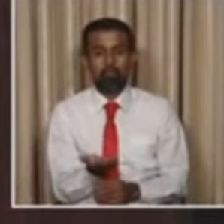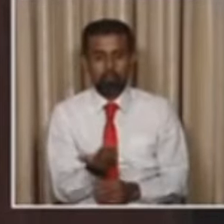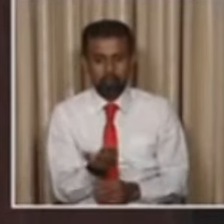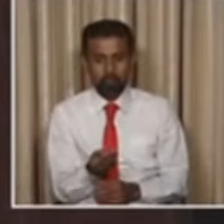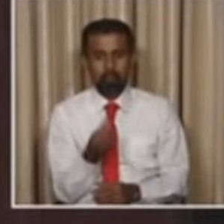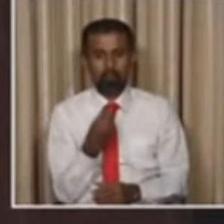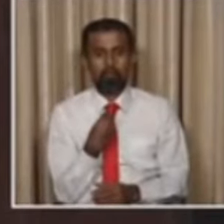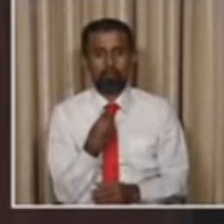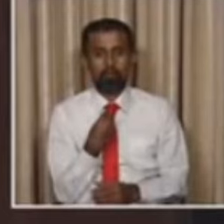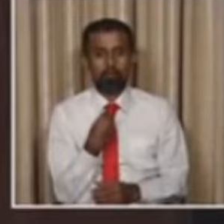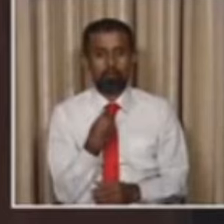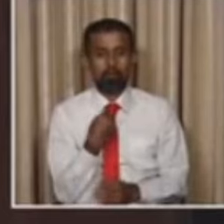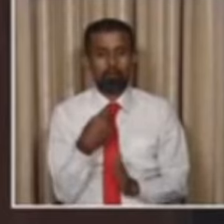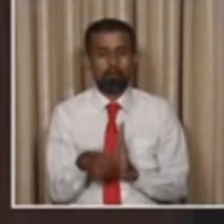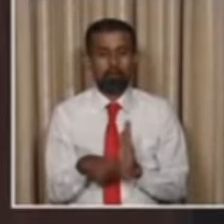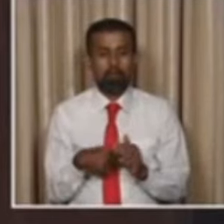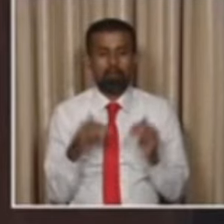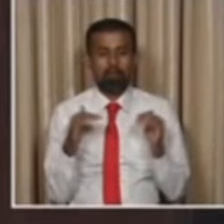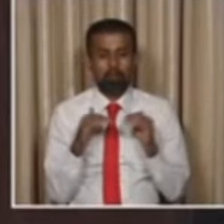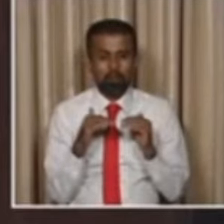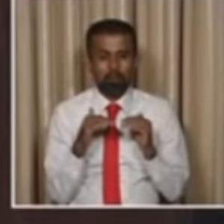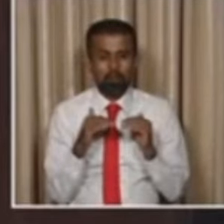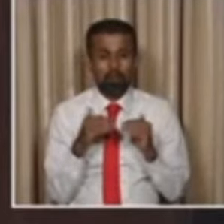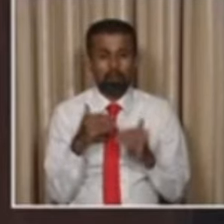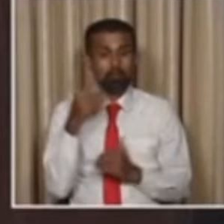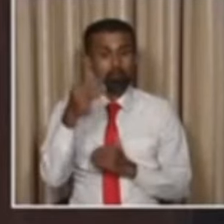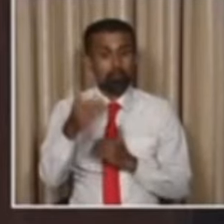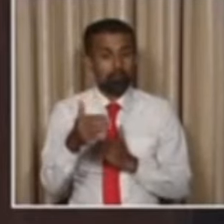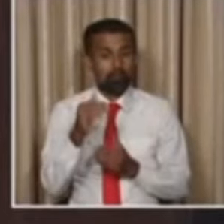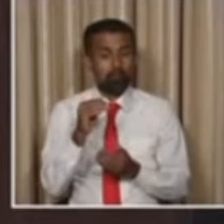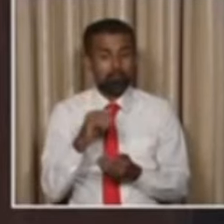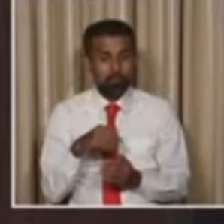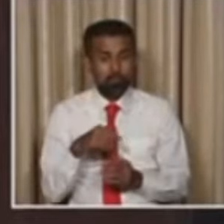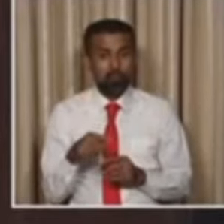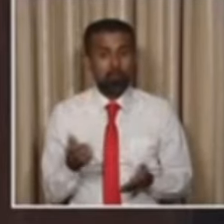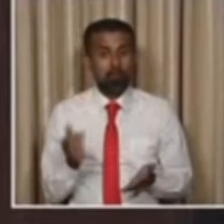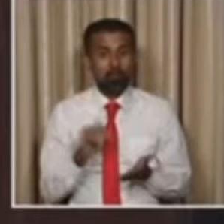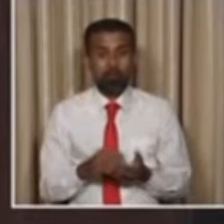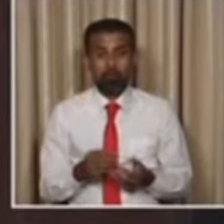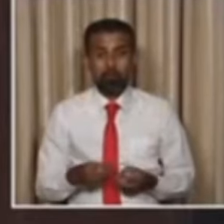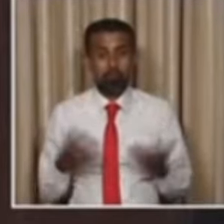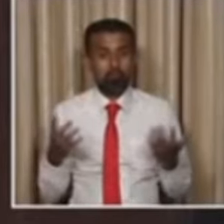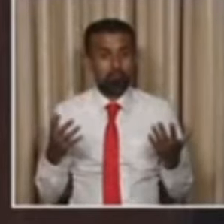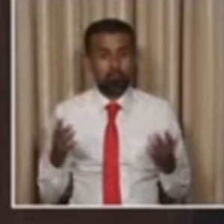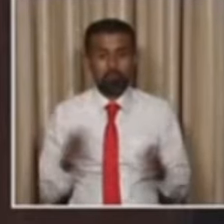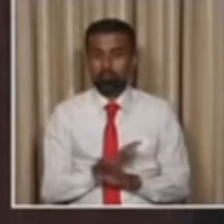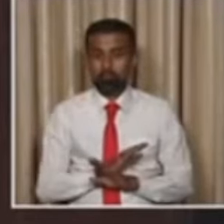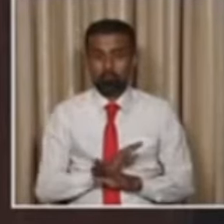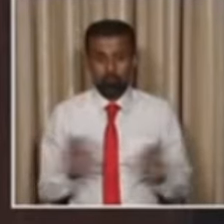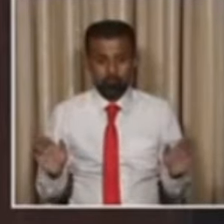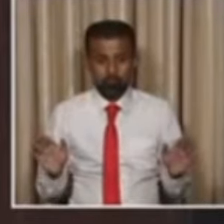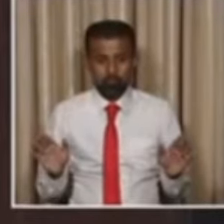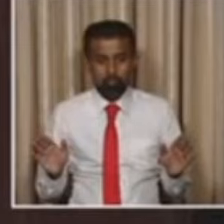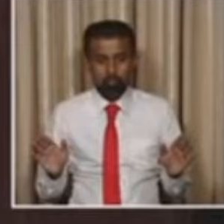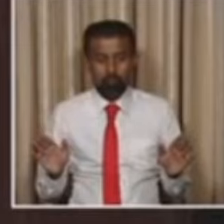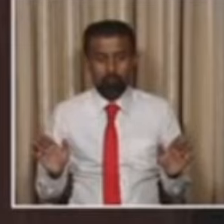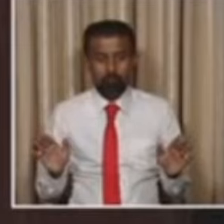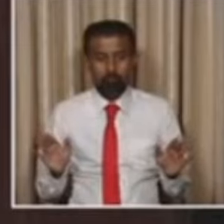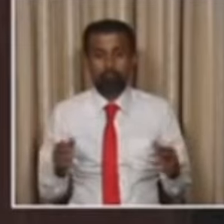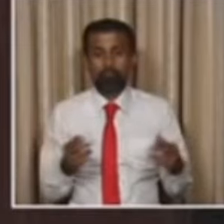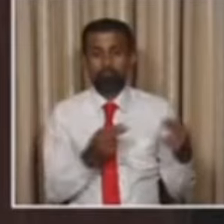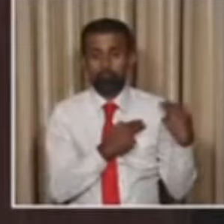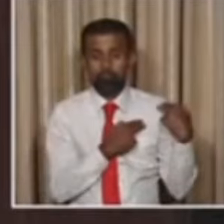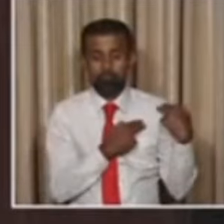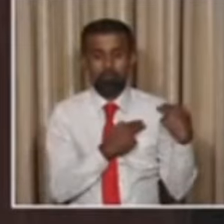ගැනීම වෙනුවෙන් සහ මෙරටේ සාධාරණත්වයක් සහ ඉදිරි අනාගතයේදී මෙවැනි ප්‍රහාරයක් මෙරටේ ඉෂ්ට නොවීම ඇති නොවීමට වග බලා